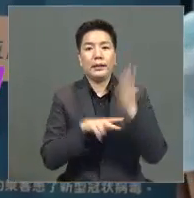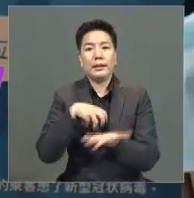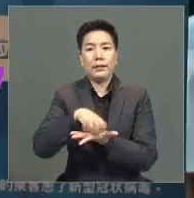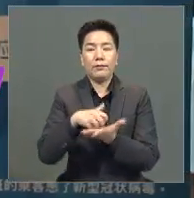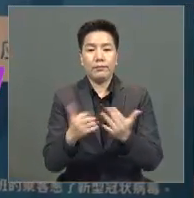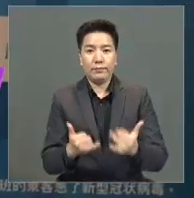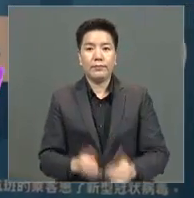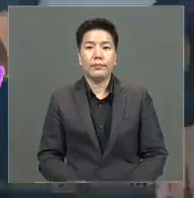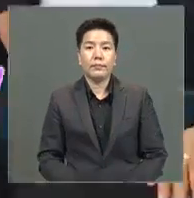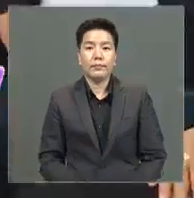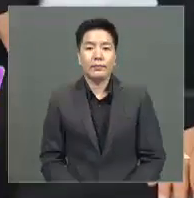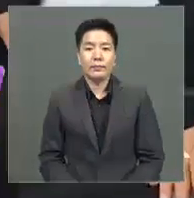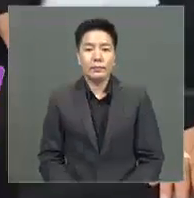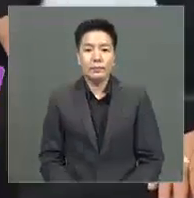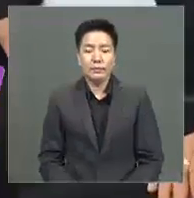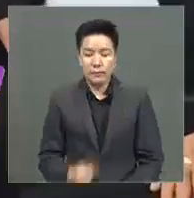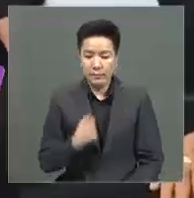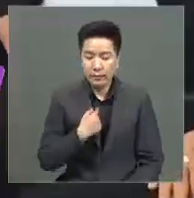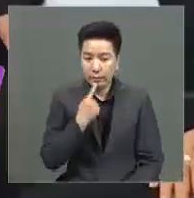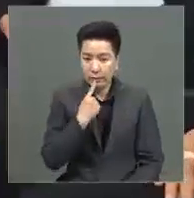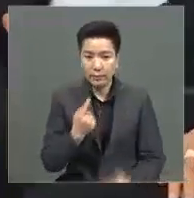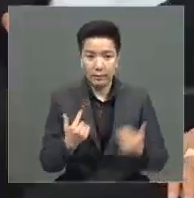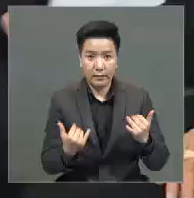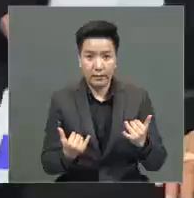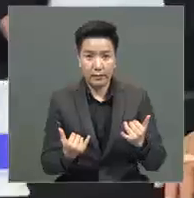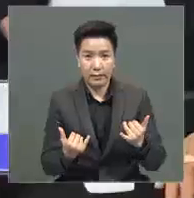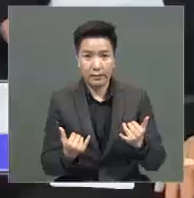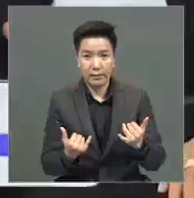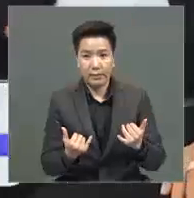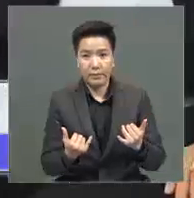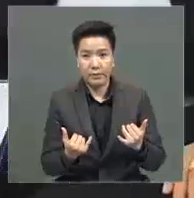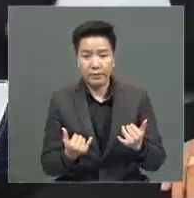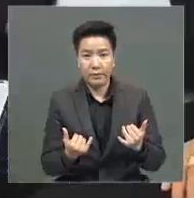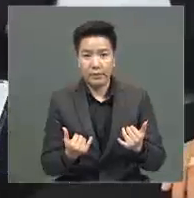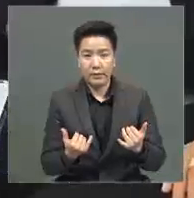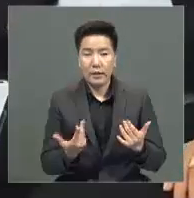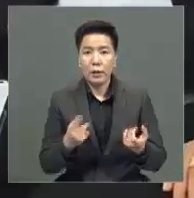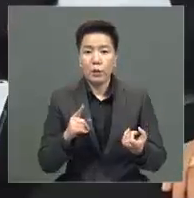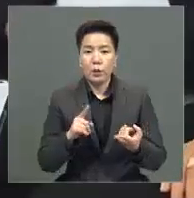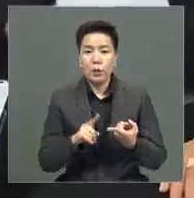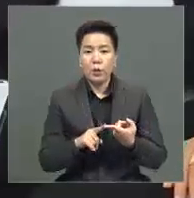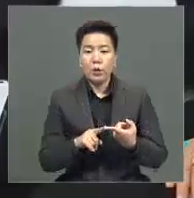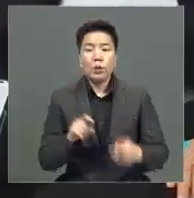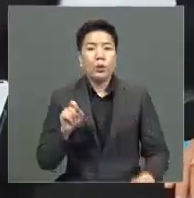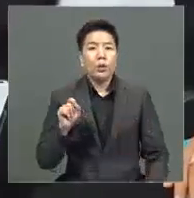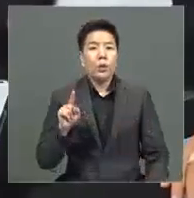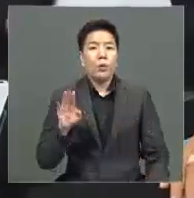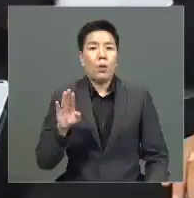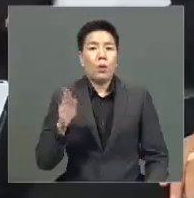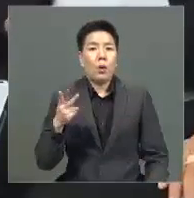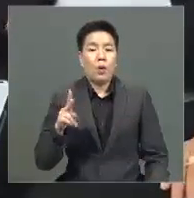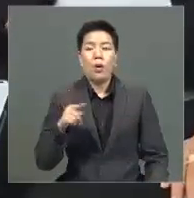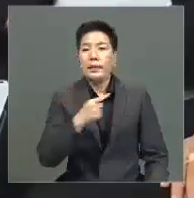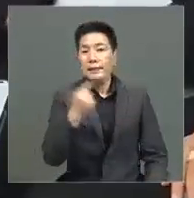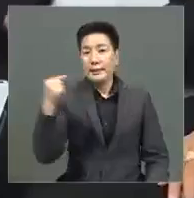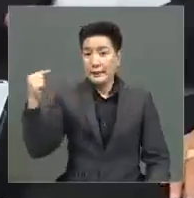ค่ะ อันนี้ก็ยืนยันว่าเราเมื่อได้รับคำสั่งจากทางสบคเมื่อไหร่เราก็พร้อมปฏิบัติ